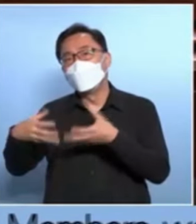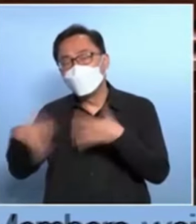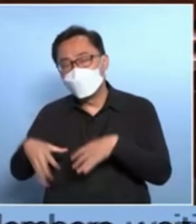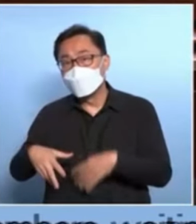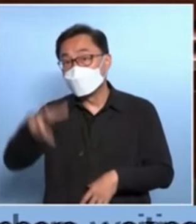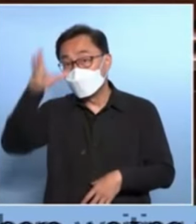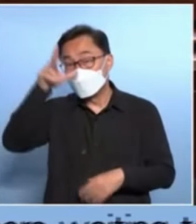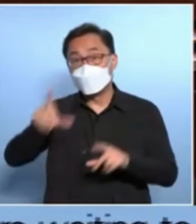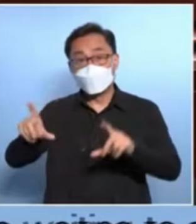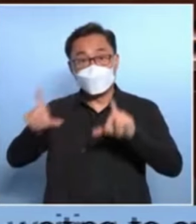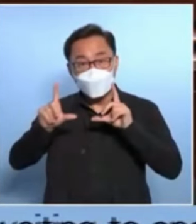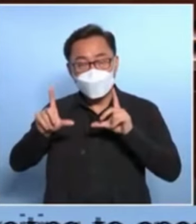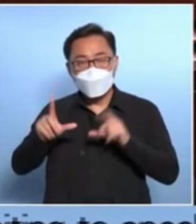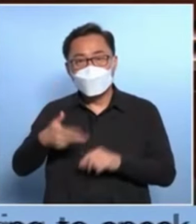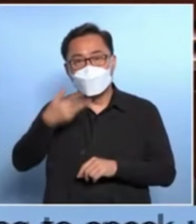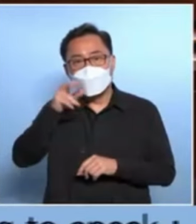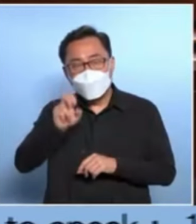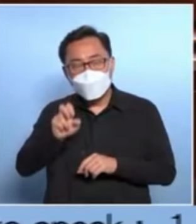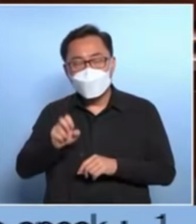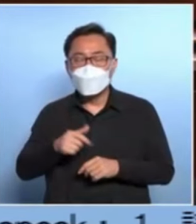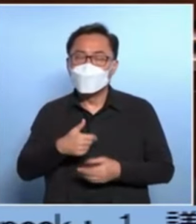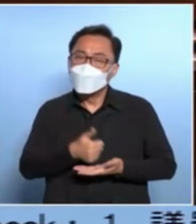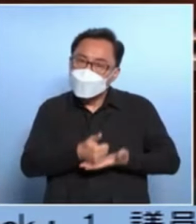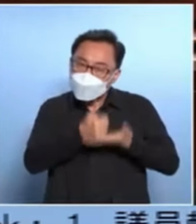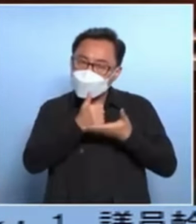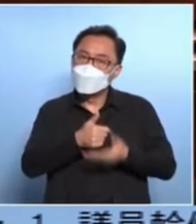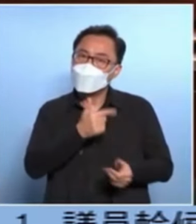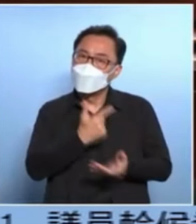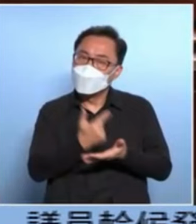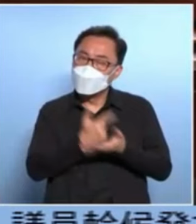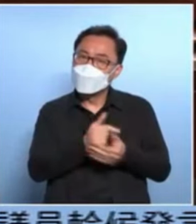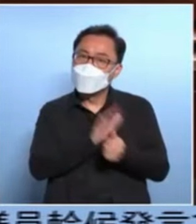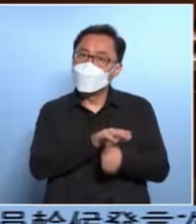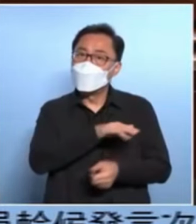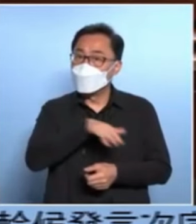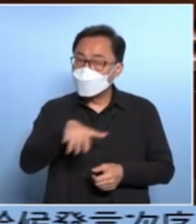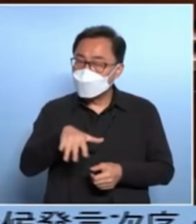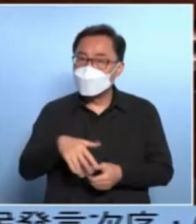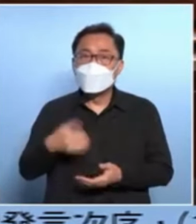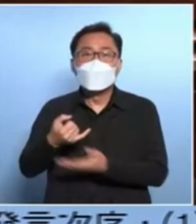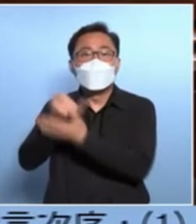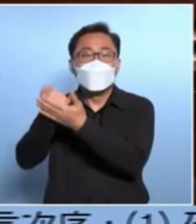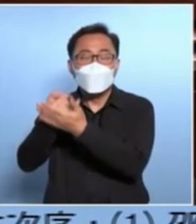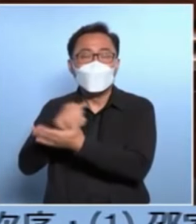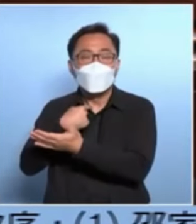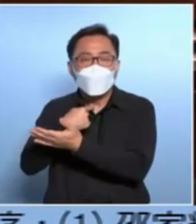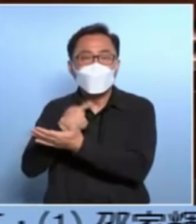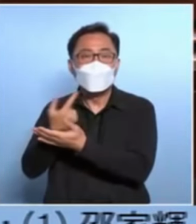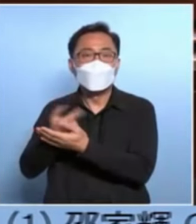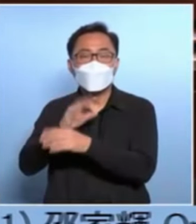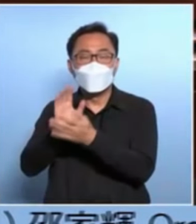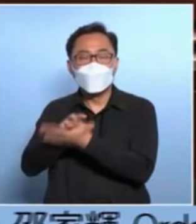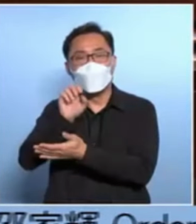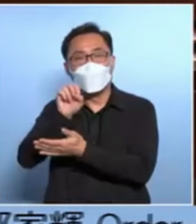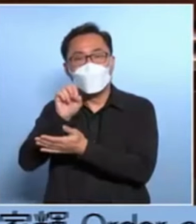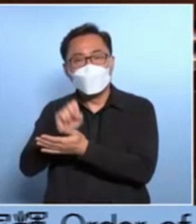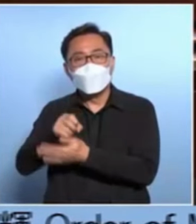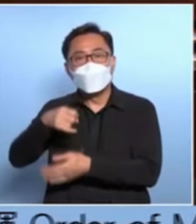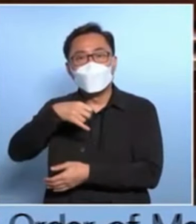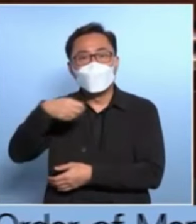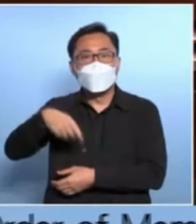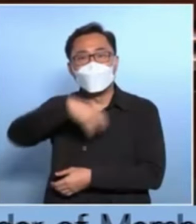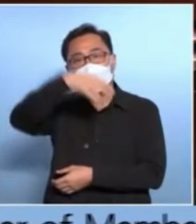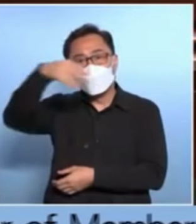牌就告訴我們，我們很重視保護兒童的，我們會檢討的，但全部都是得個講字，直至下一個虐待兒童的個